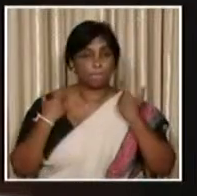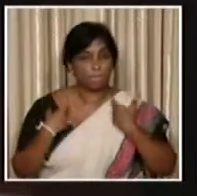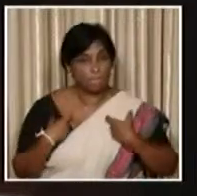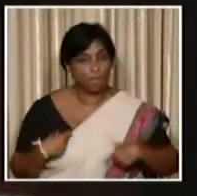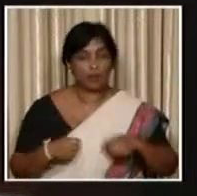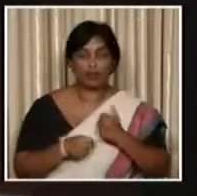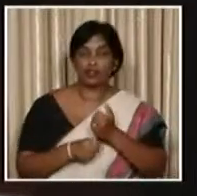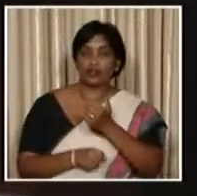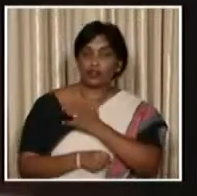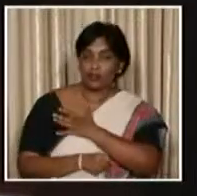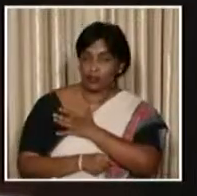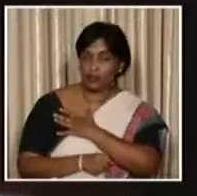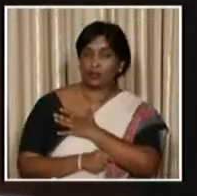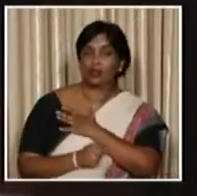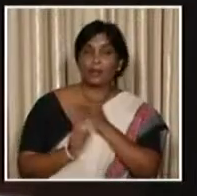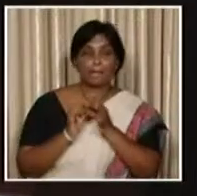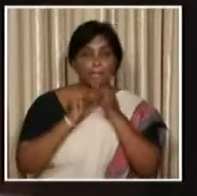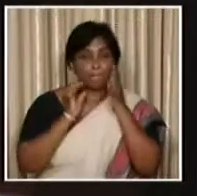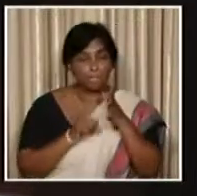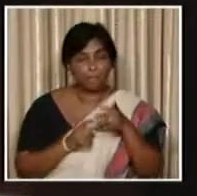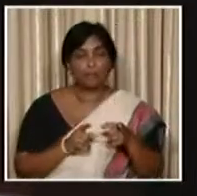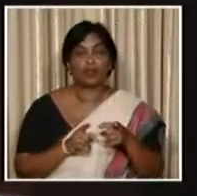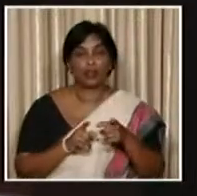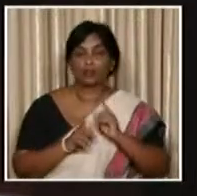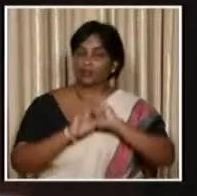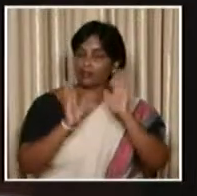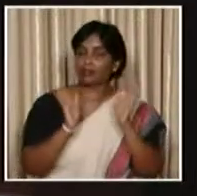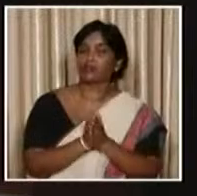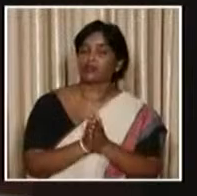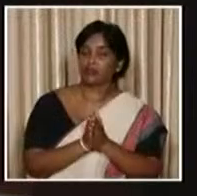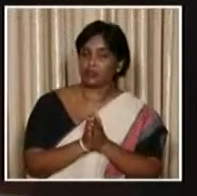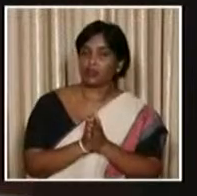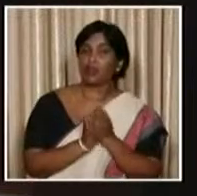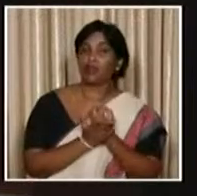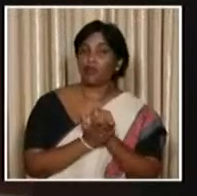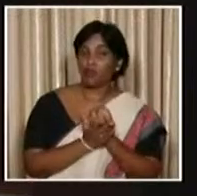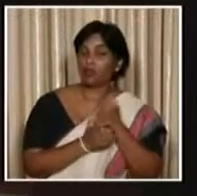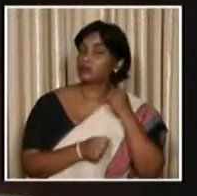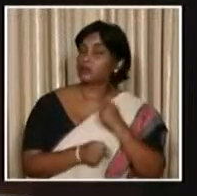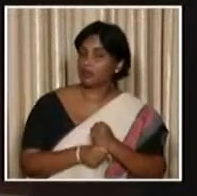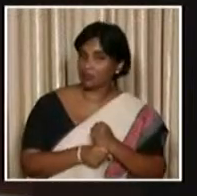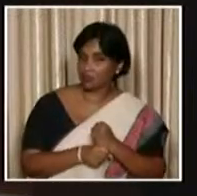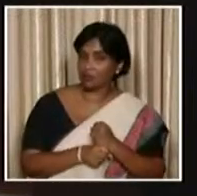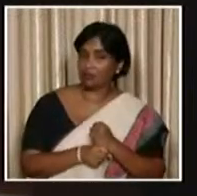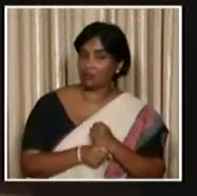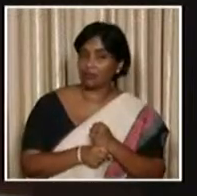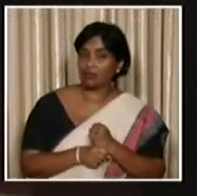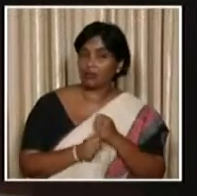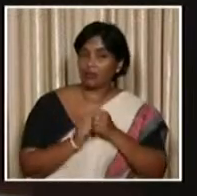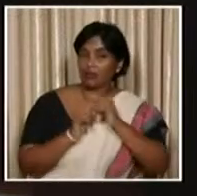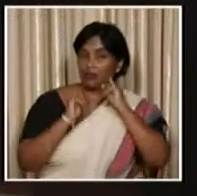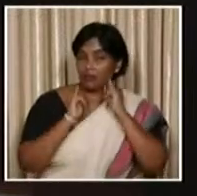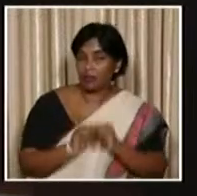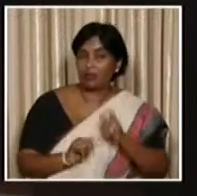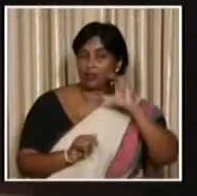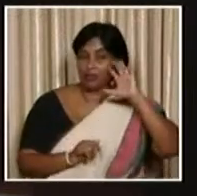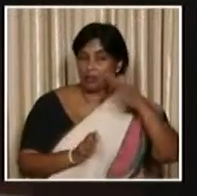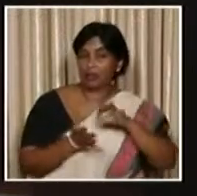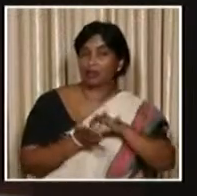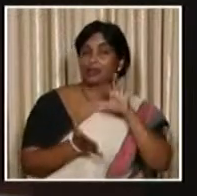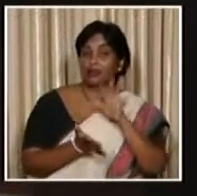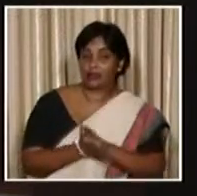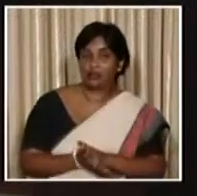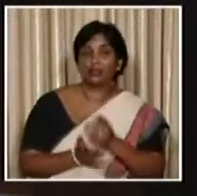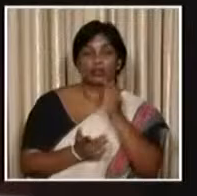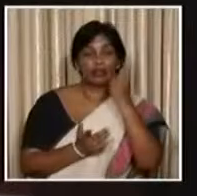රාජපක්ෂ ගෝඨාභය රාජපක්ෂ බැසිල් රාජපක්ෂ ඇතුළු පොහොට්ටු ආණ්ඩුව ගත්ත අමනෝඥ තීන්දුව